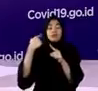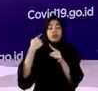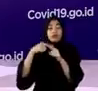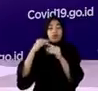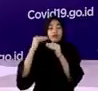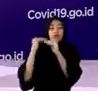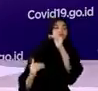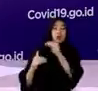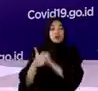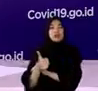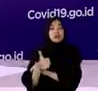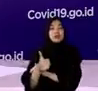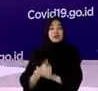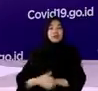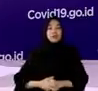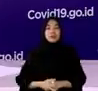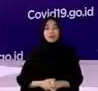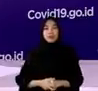masyarakat.